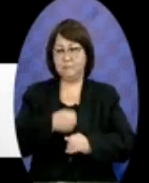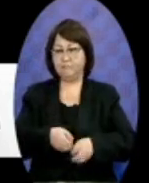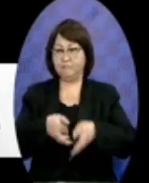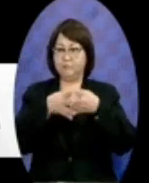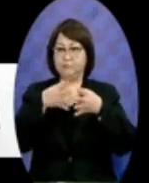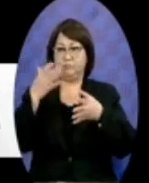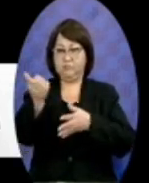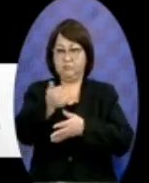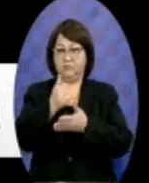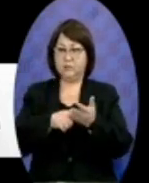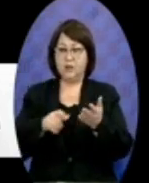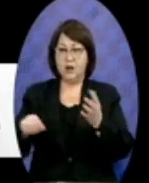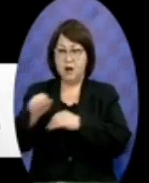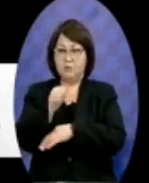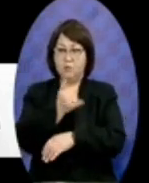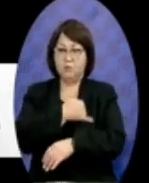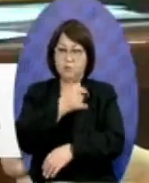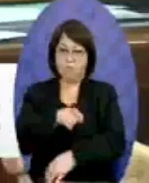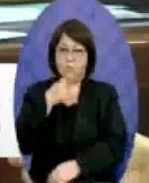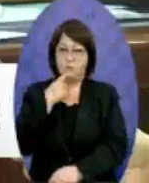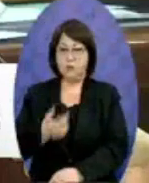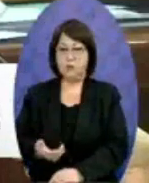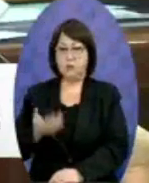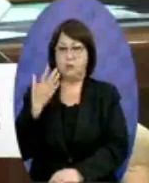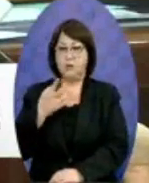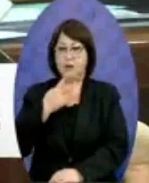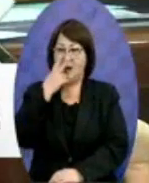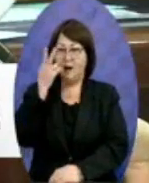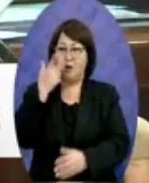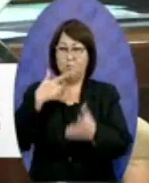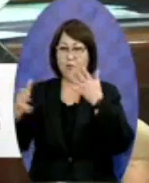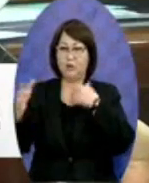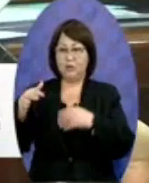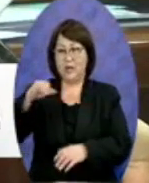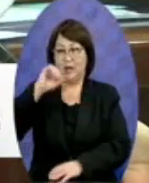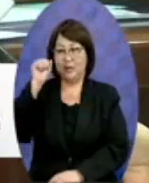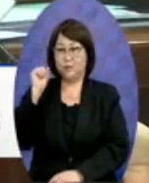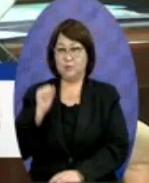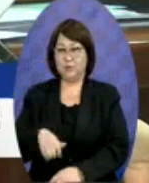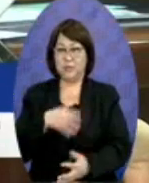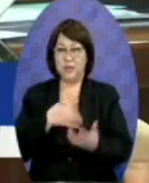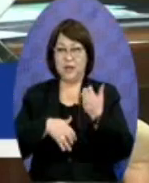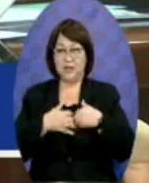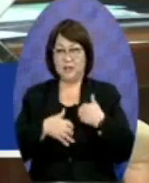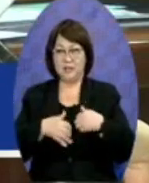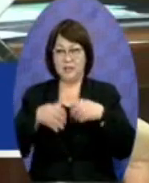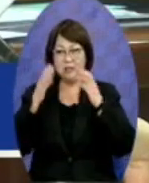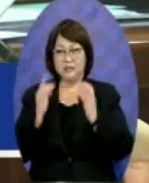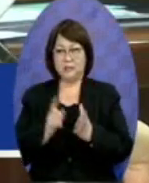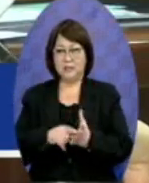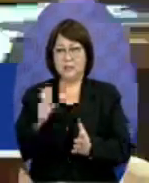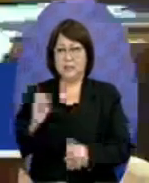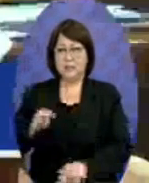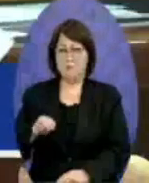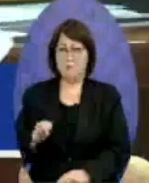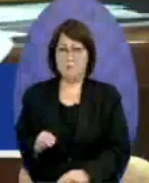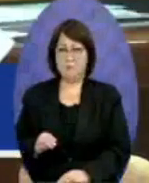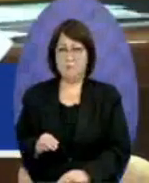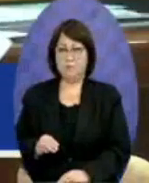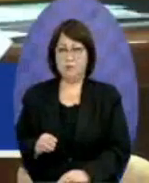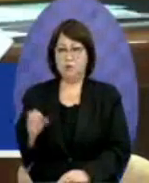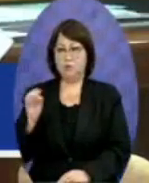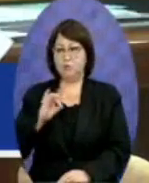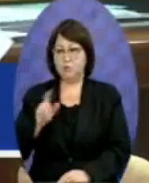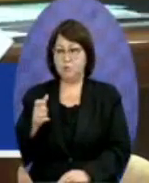байгааг аймгийн удирдлагууд хэлж байсан юм. Агаарын бохирдлын асуудал бас тулгымцсан асуудал болоод явж байгаа. Ер нь бол